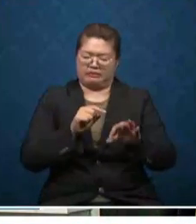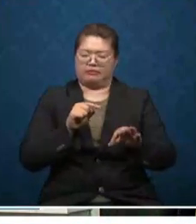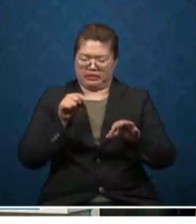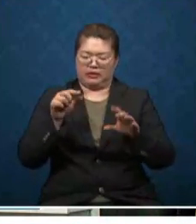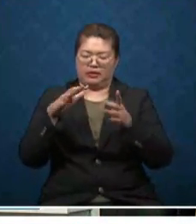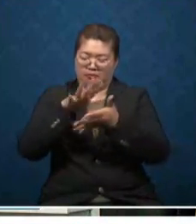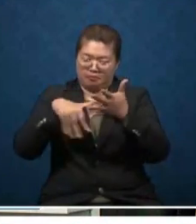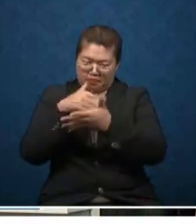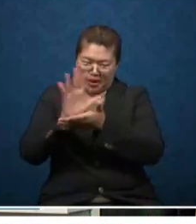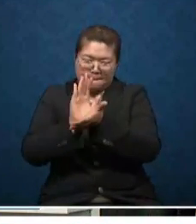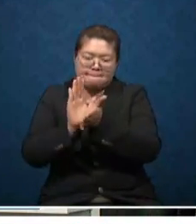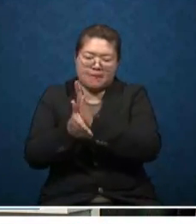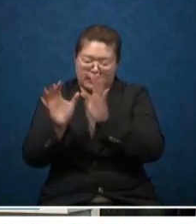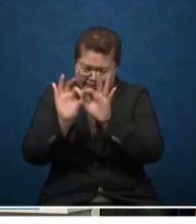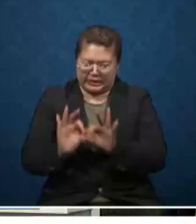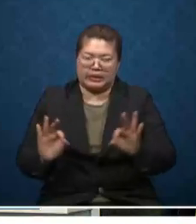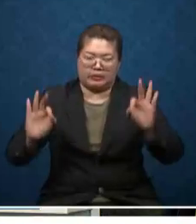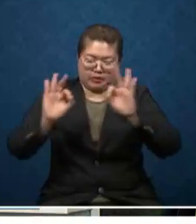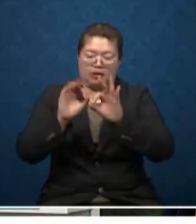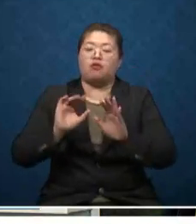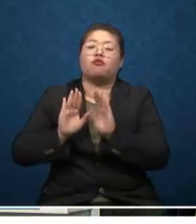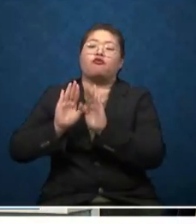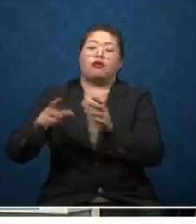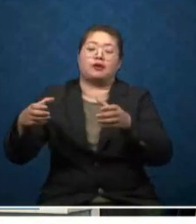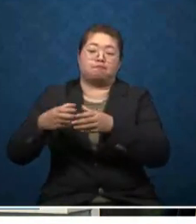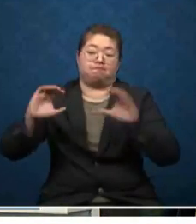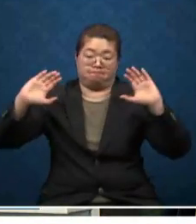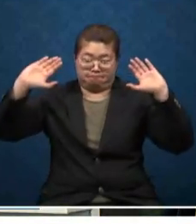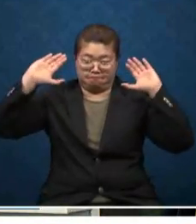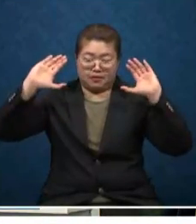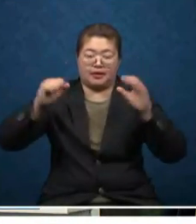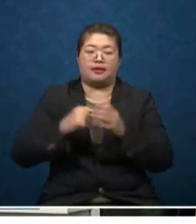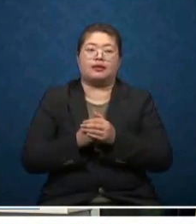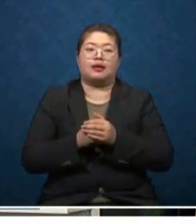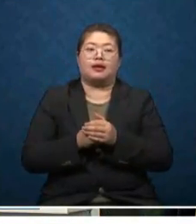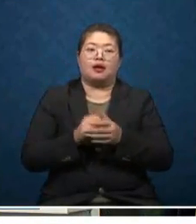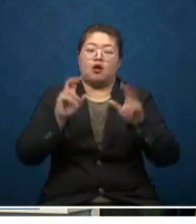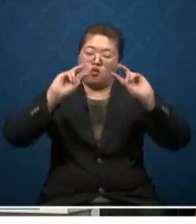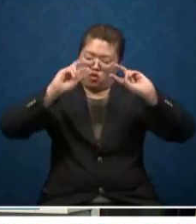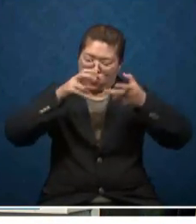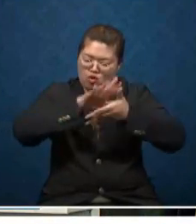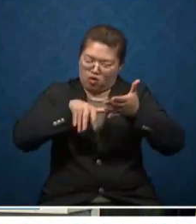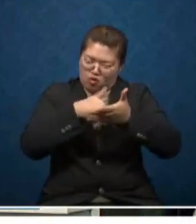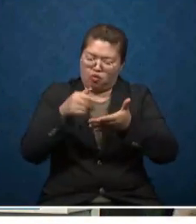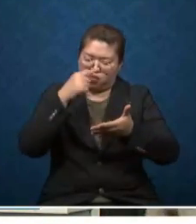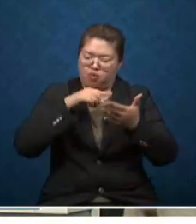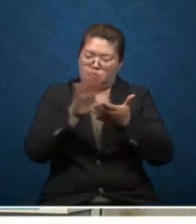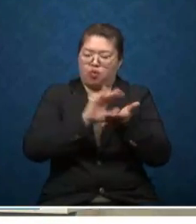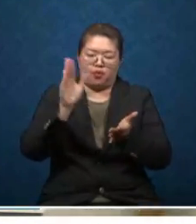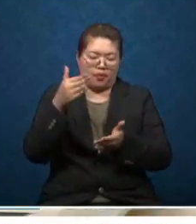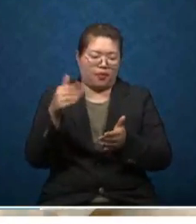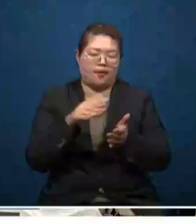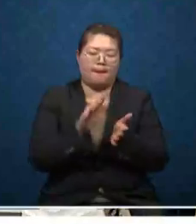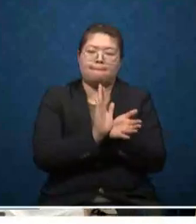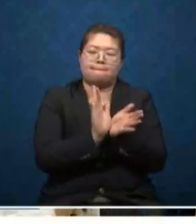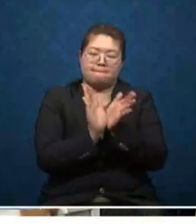ขอนำเรียนเสนอไปยังรัฐบาลว่าหน้าที่จะนำเอาประเด็นปฏิรูปที่สำคัญอาจจะประมวลบิ๊กร็อกขึ้นมาอีกครั้งหนึ่